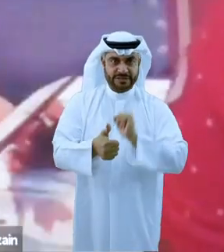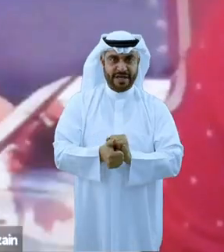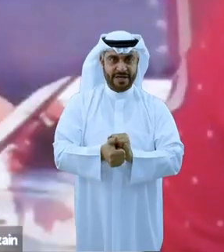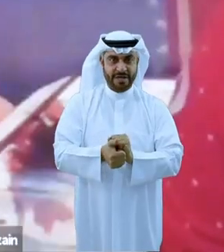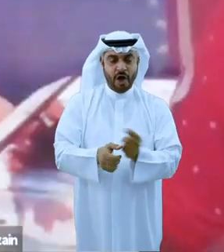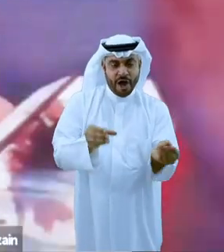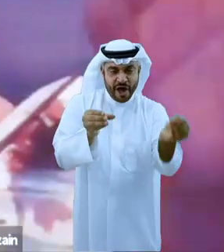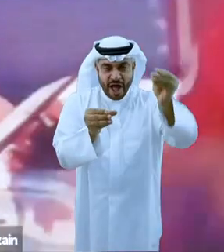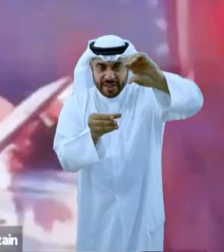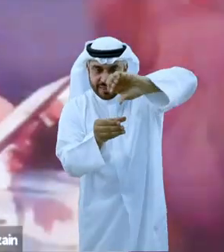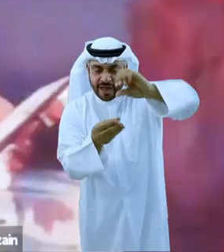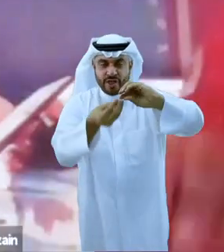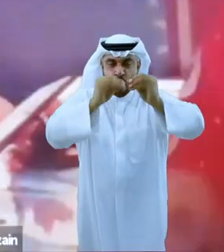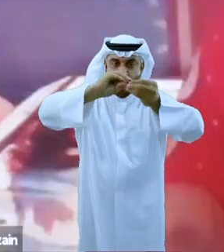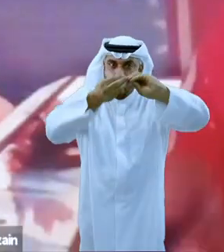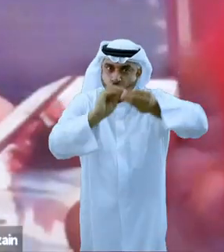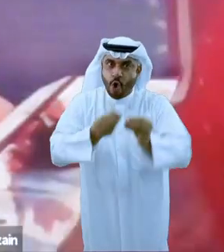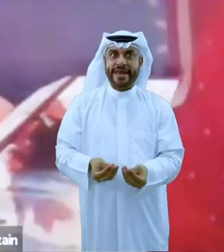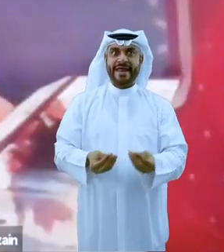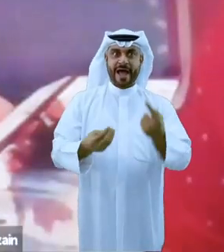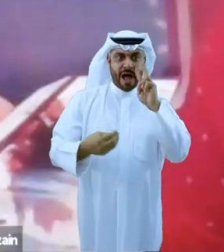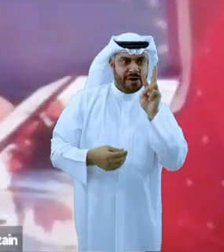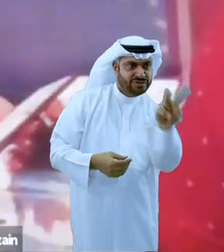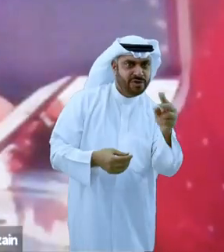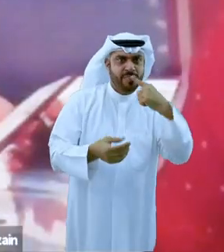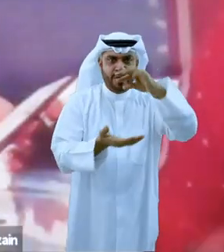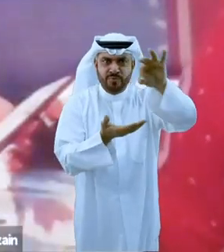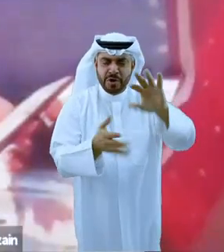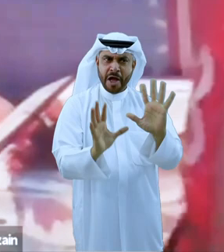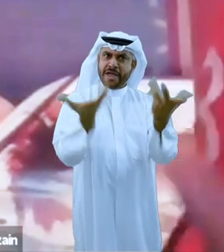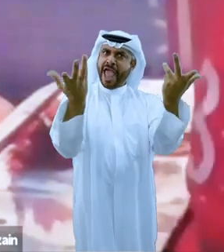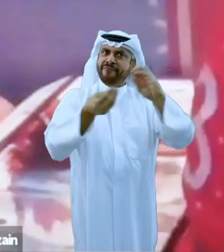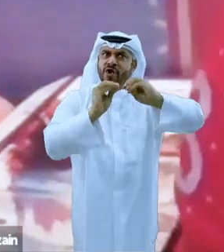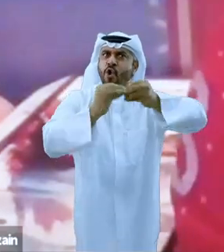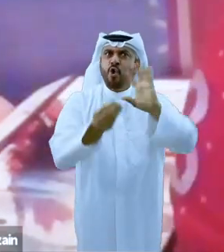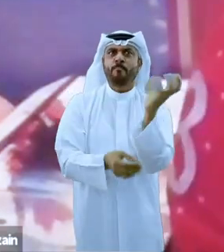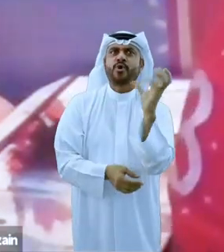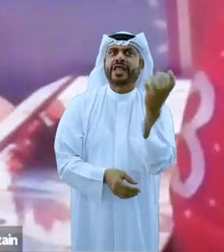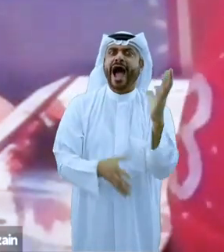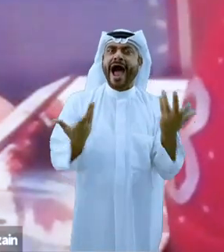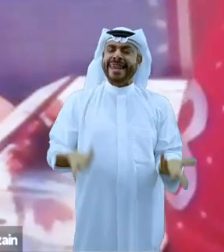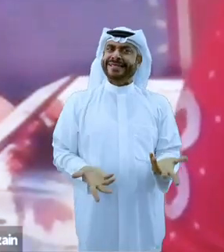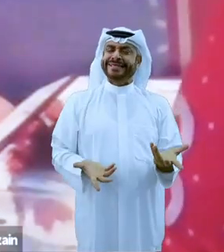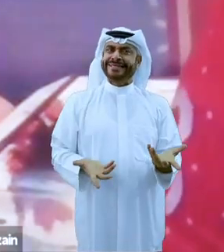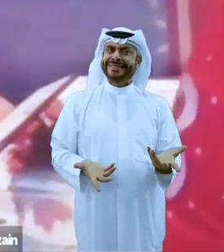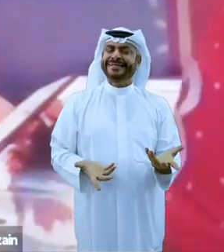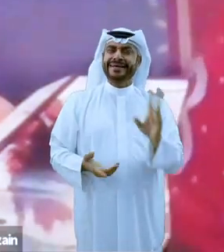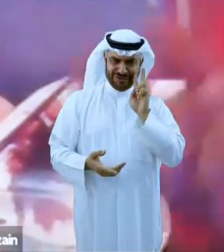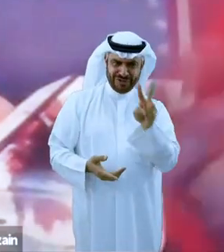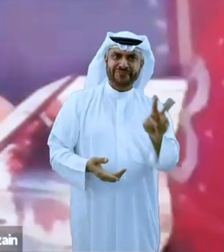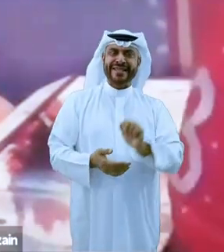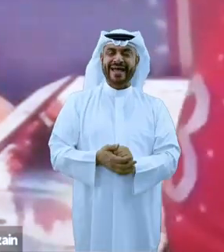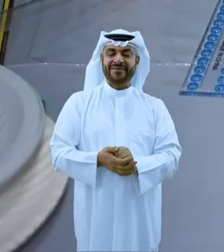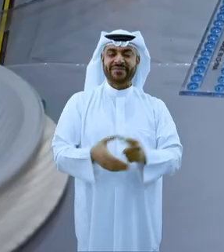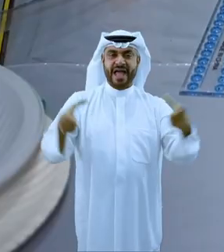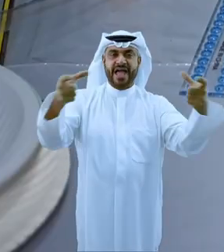أول شيء أنا حطيت لون وهذا أنا سبت المرحلة لون ونسيت لون بتقاري